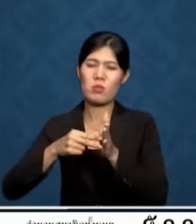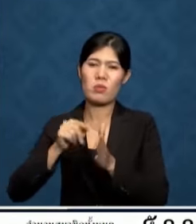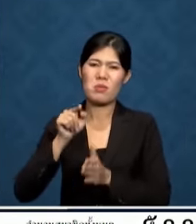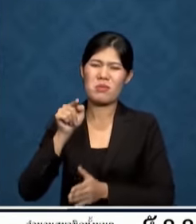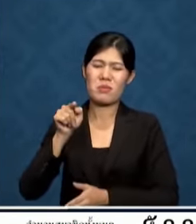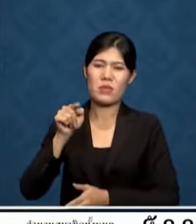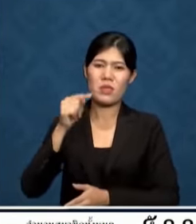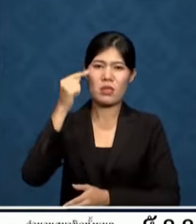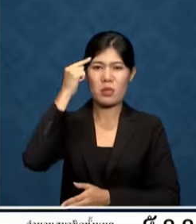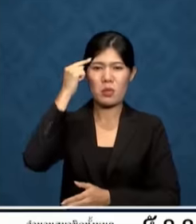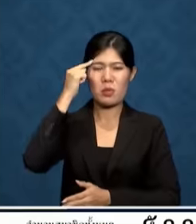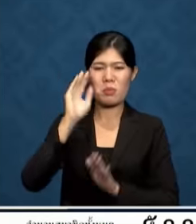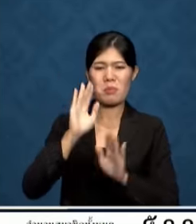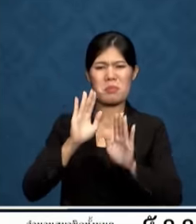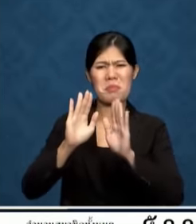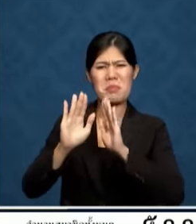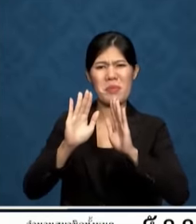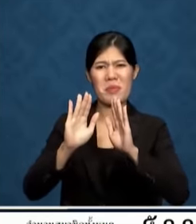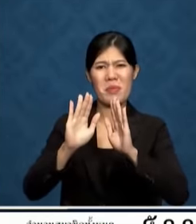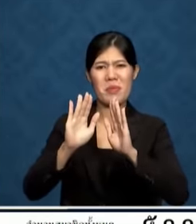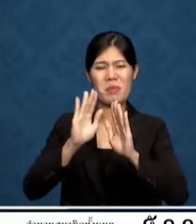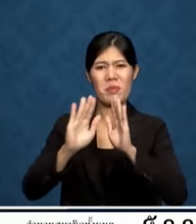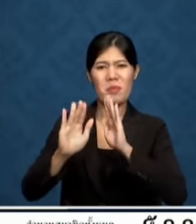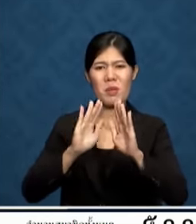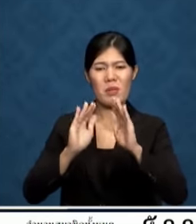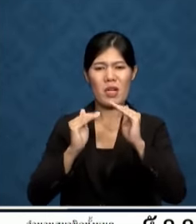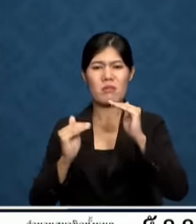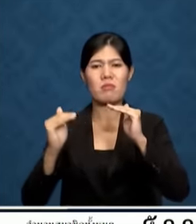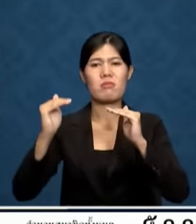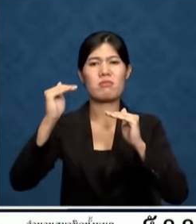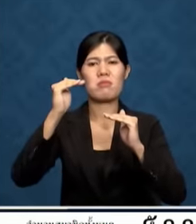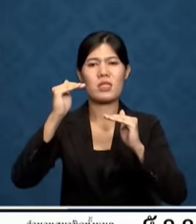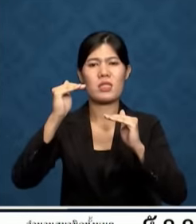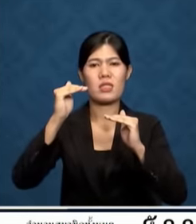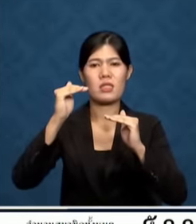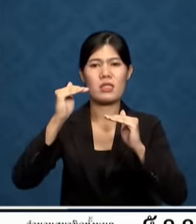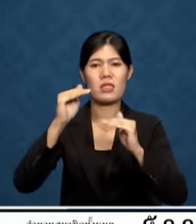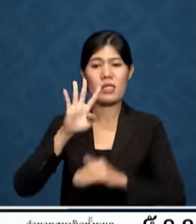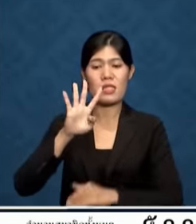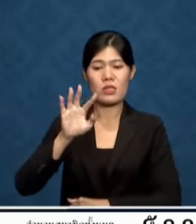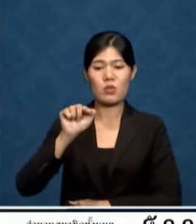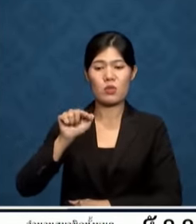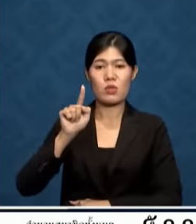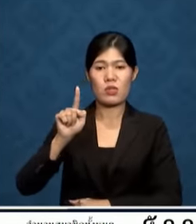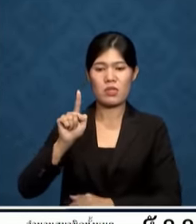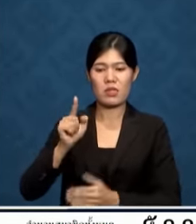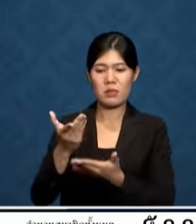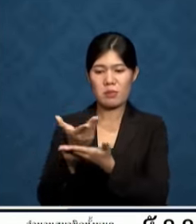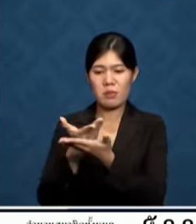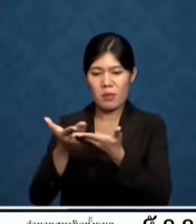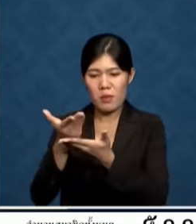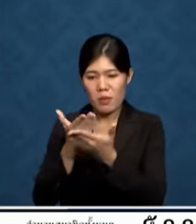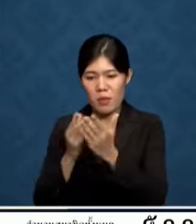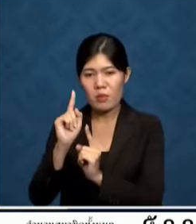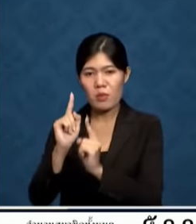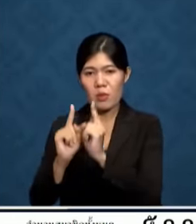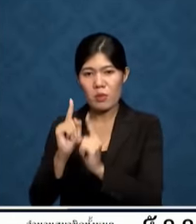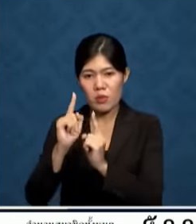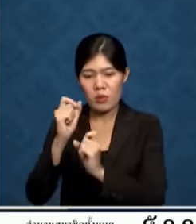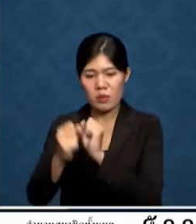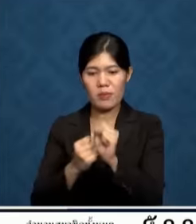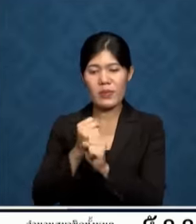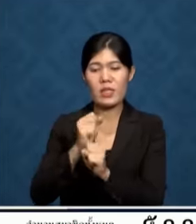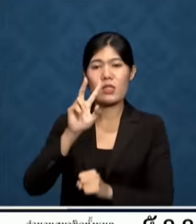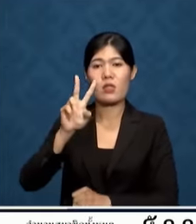ประมาณการเกินจริงและเอา 4.1มาเป็นฐานคำนวณ GDPปี 68บอกว่าจะบก